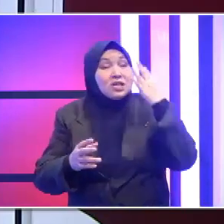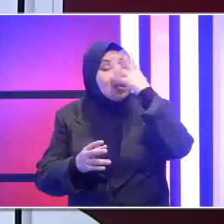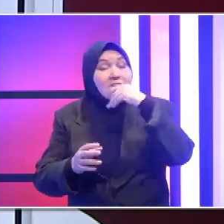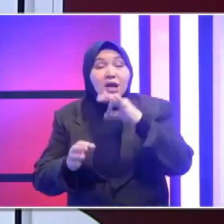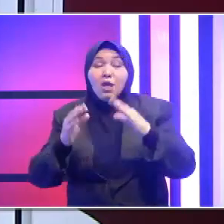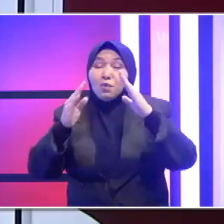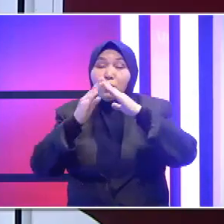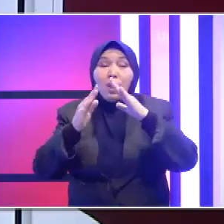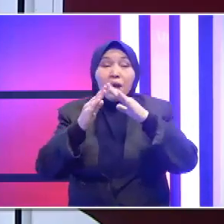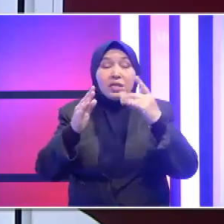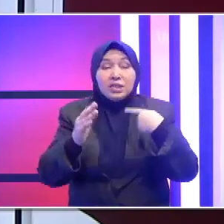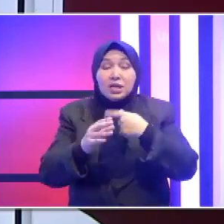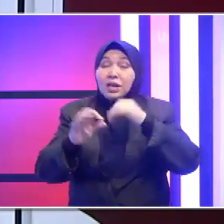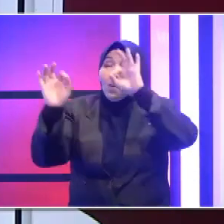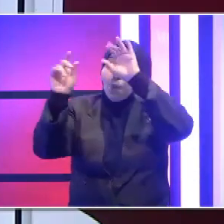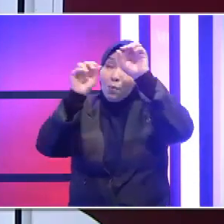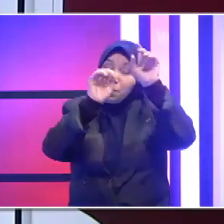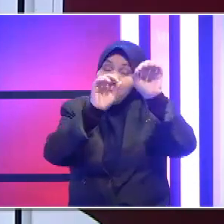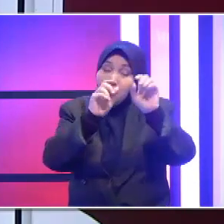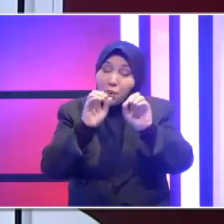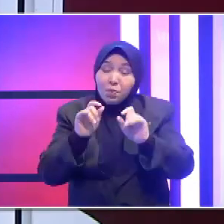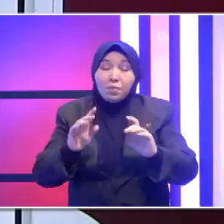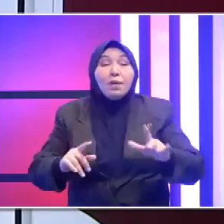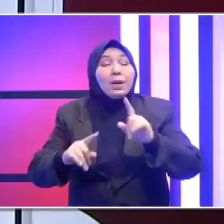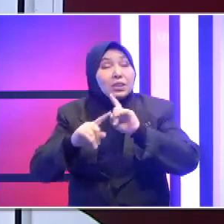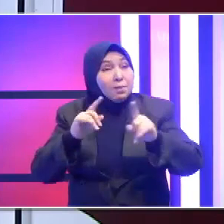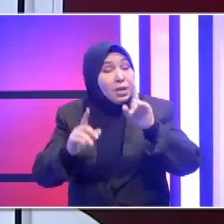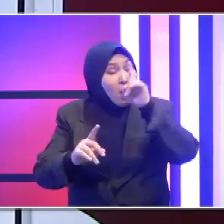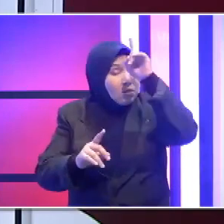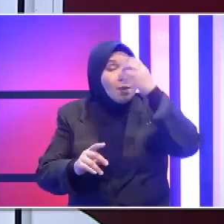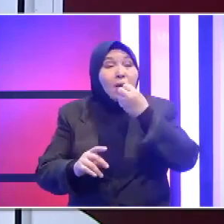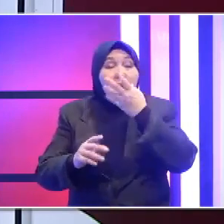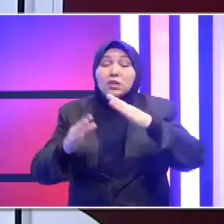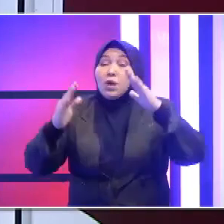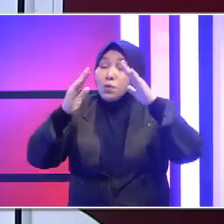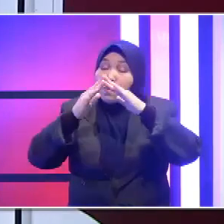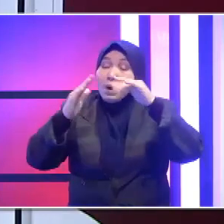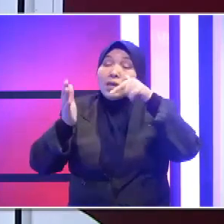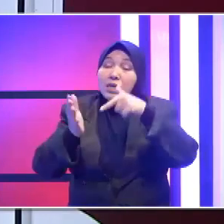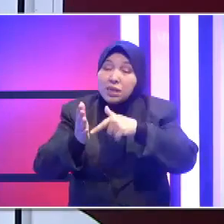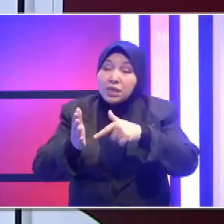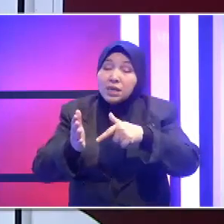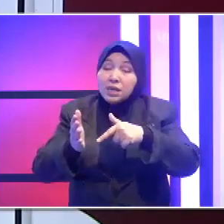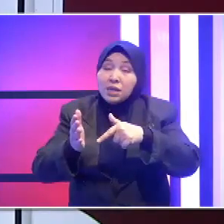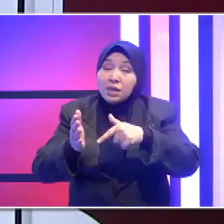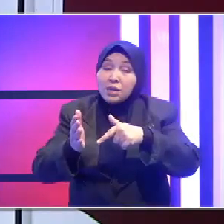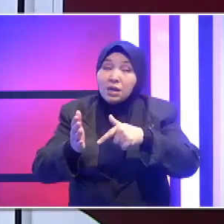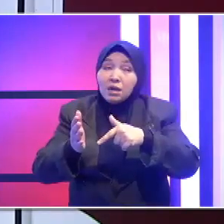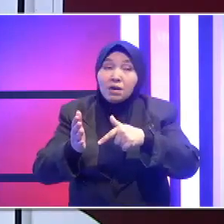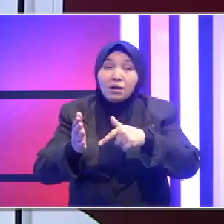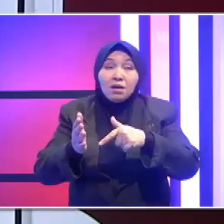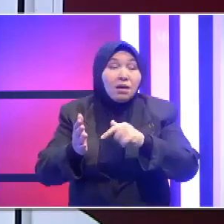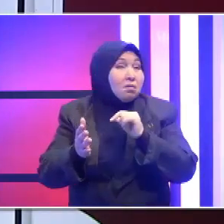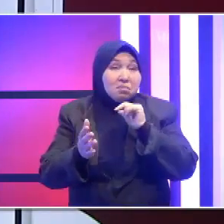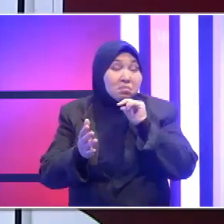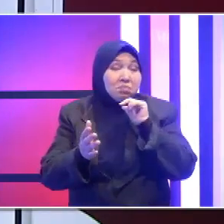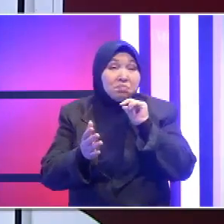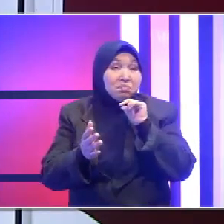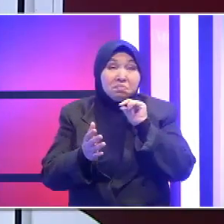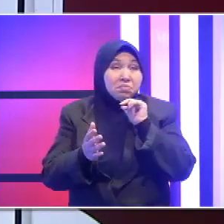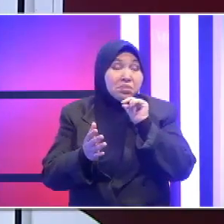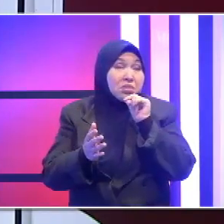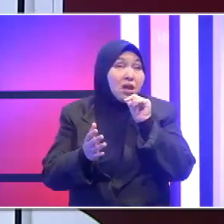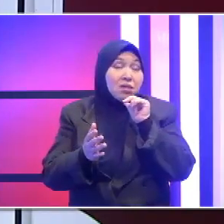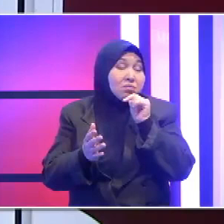Um ah kita kita hias yang sebagainya tetapi Allah katanya bahwa rumah ini adalah kurang baik kurang baik